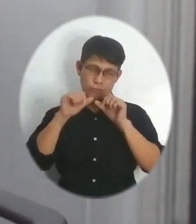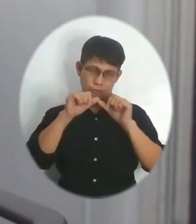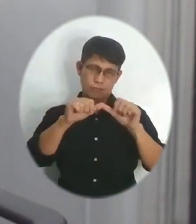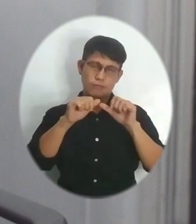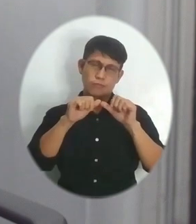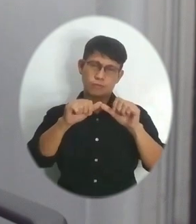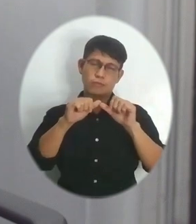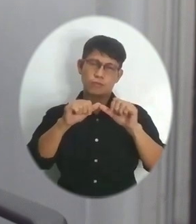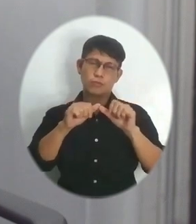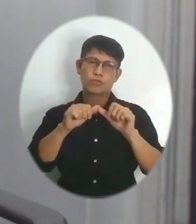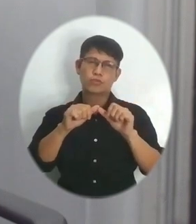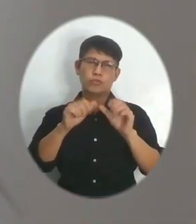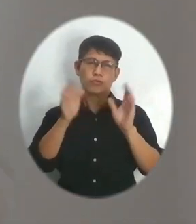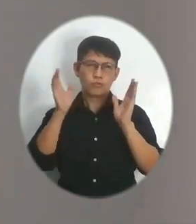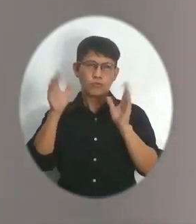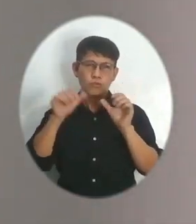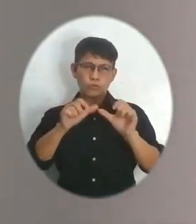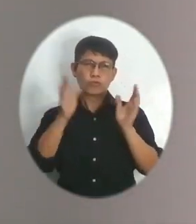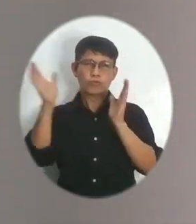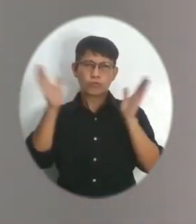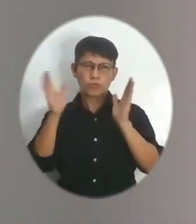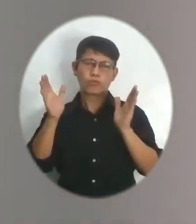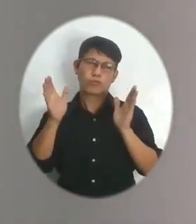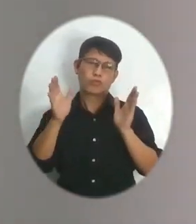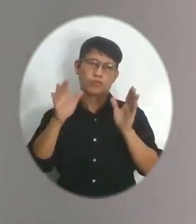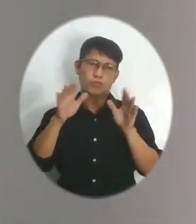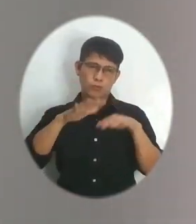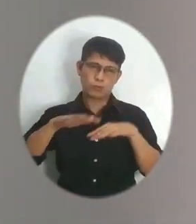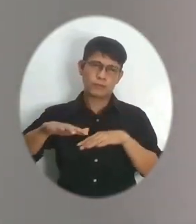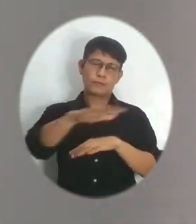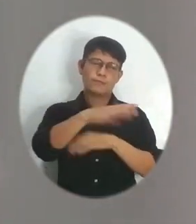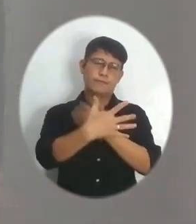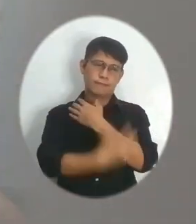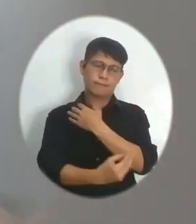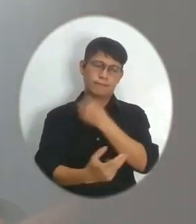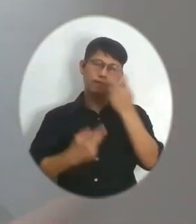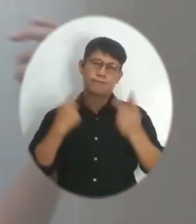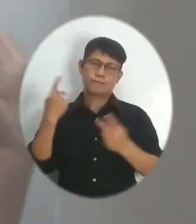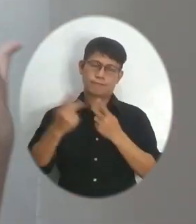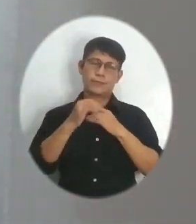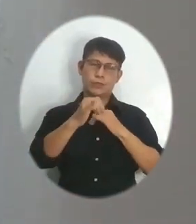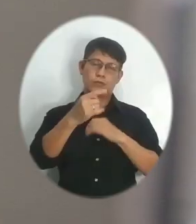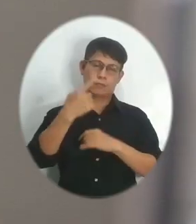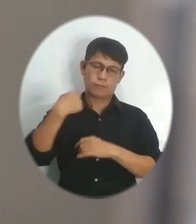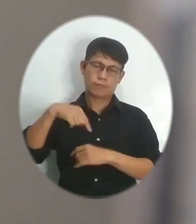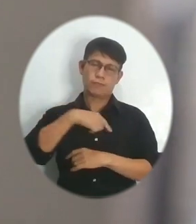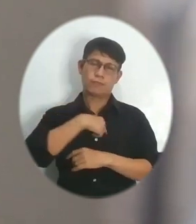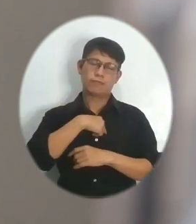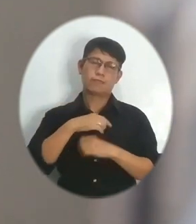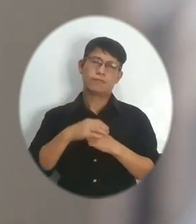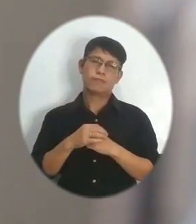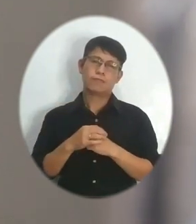Sana wag kayong magsawa na tumulong sa mahihirap tulad namin.